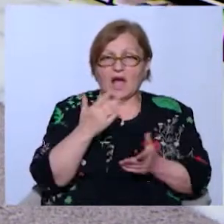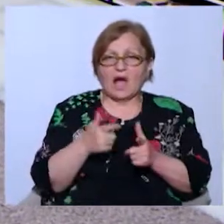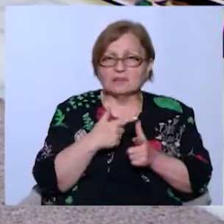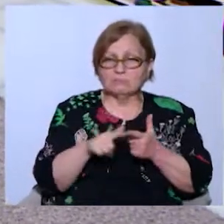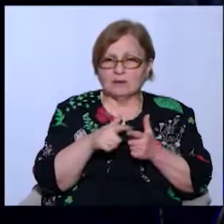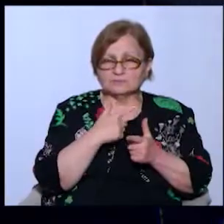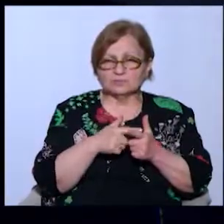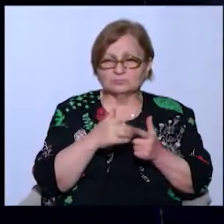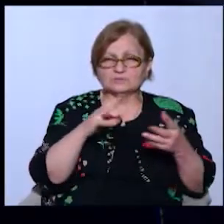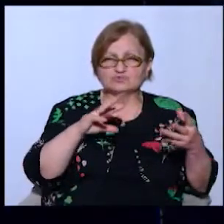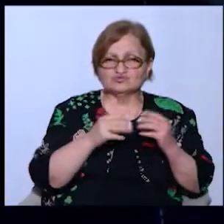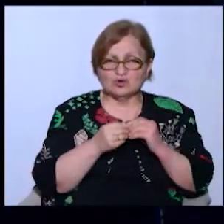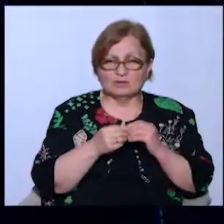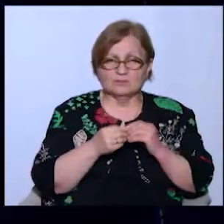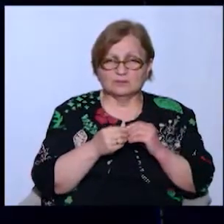ალბათობის ჯამი